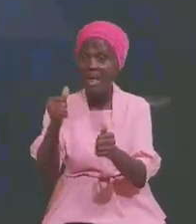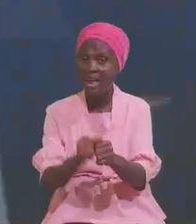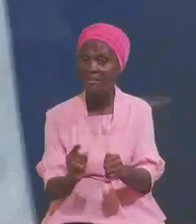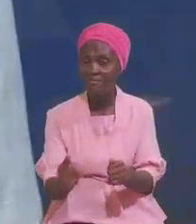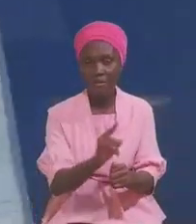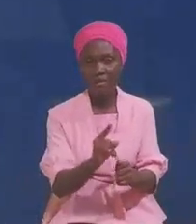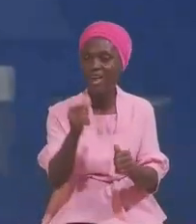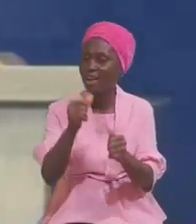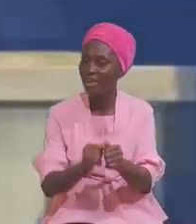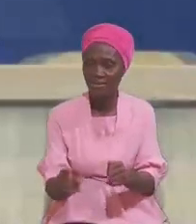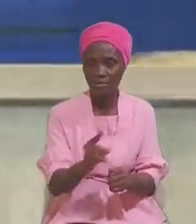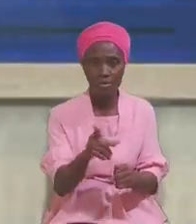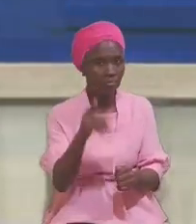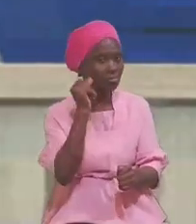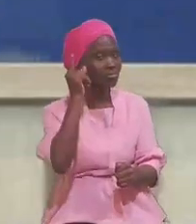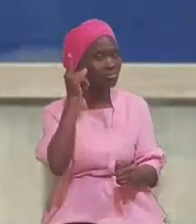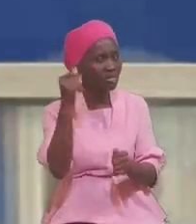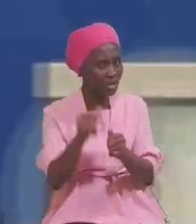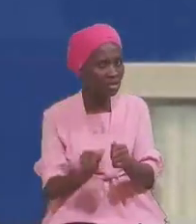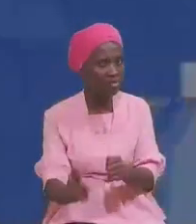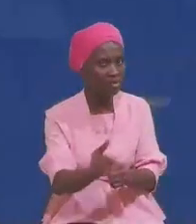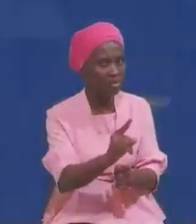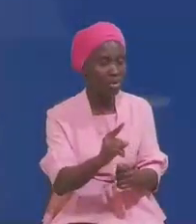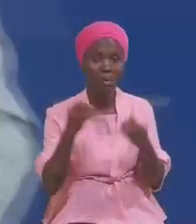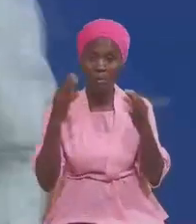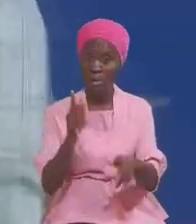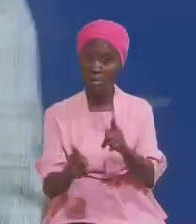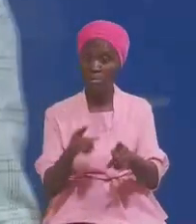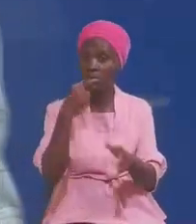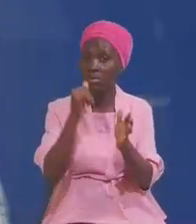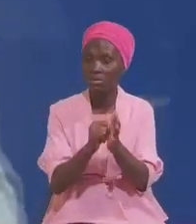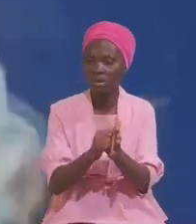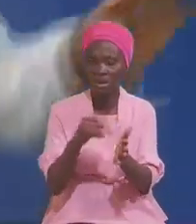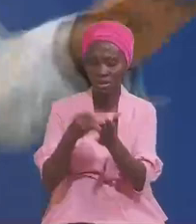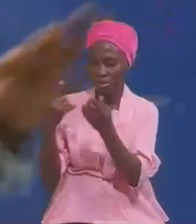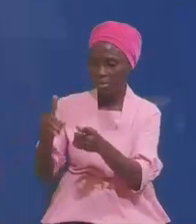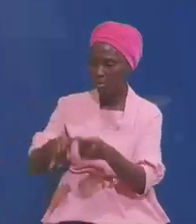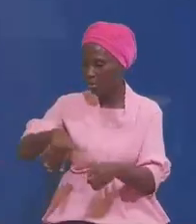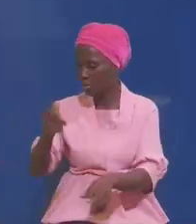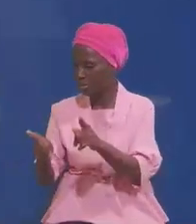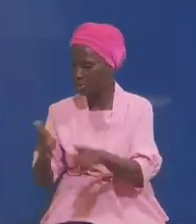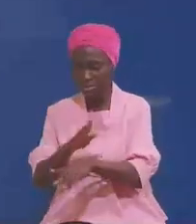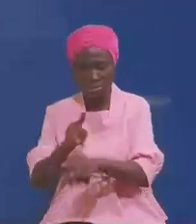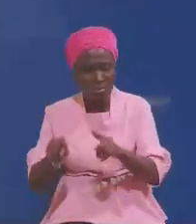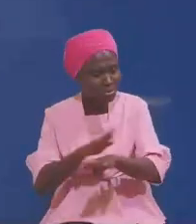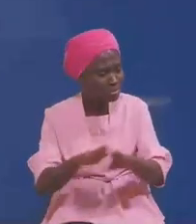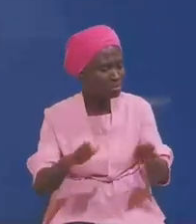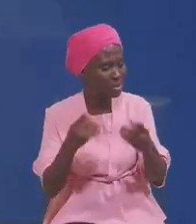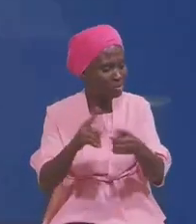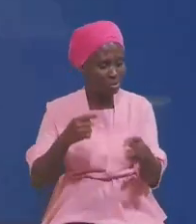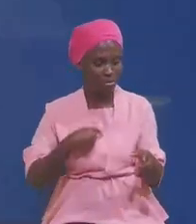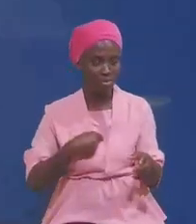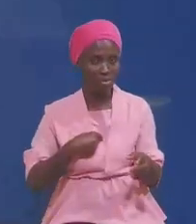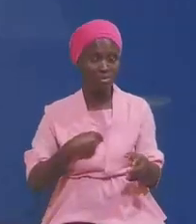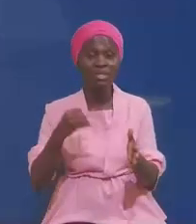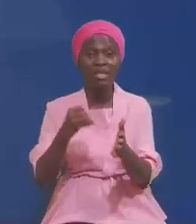Quiconque, plusieurs disent que cela arrive aux gens, cela ne m'arrive pas.